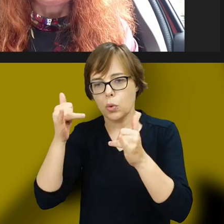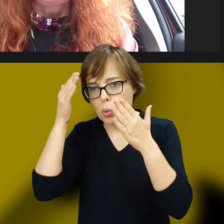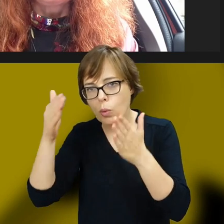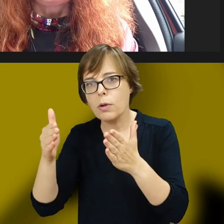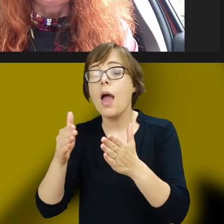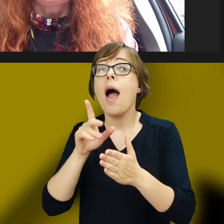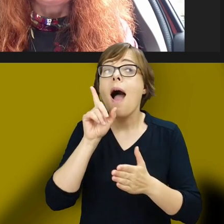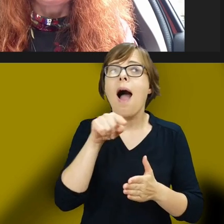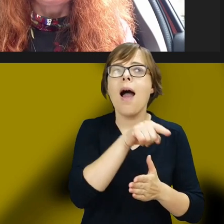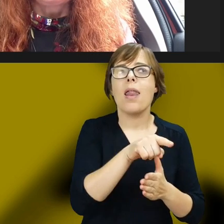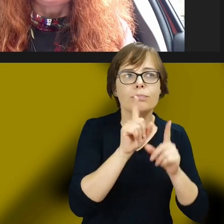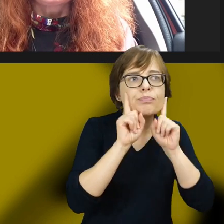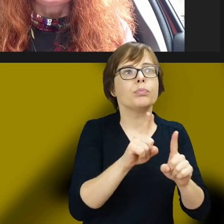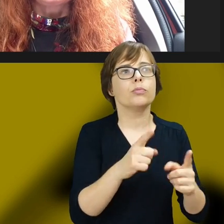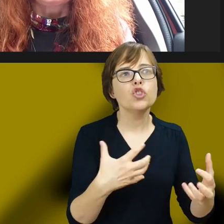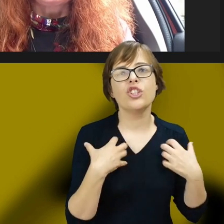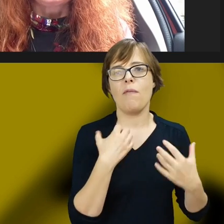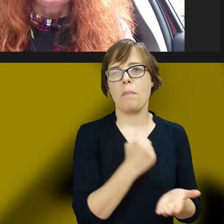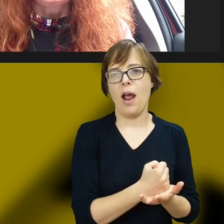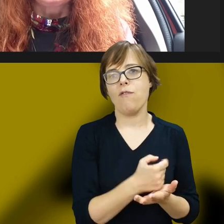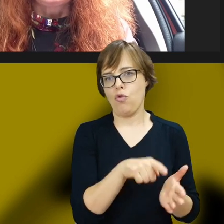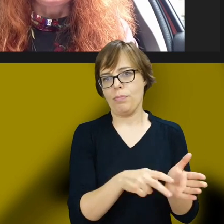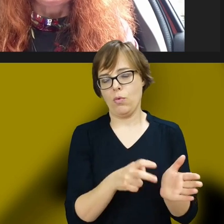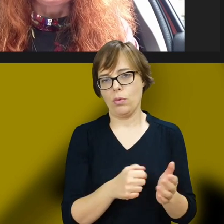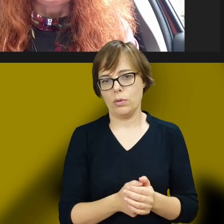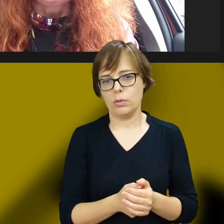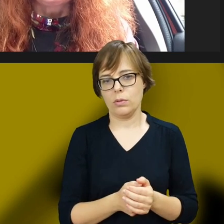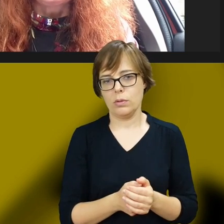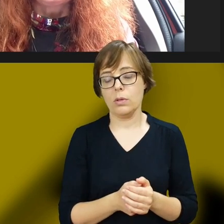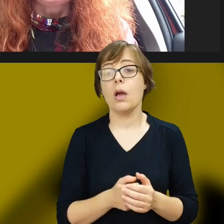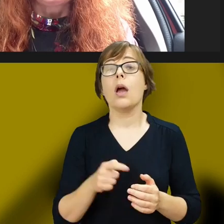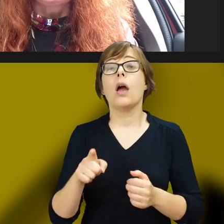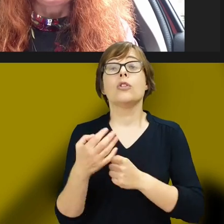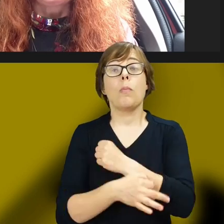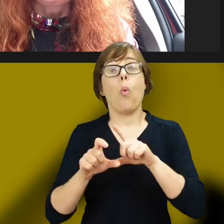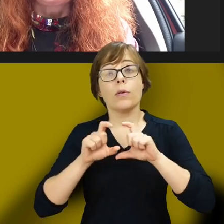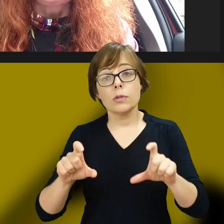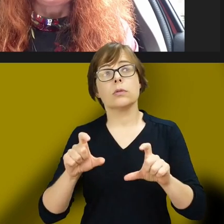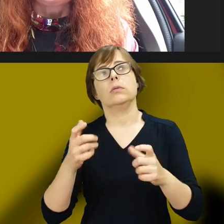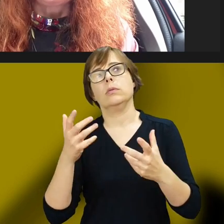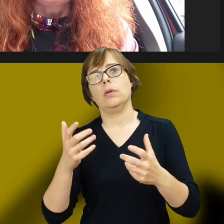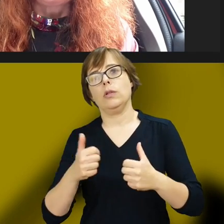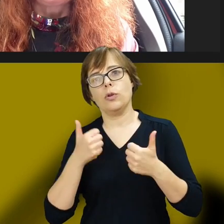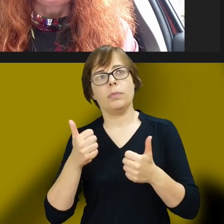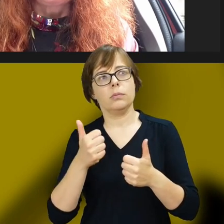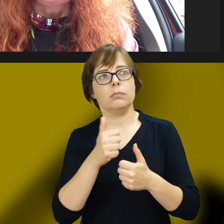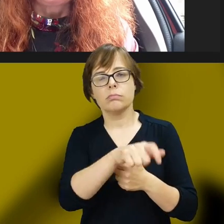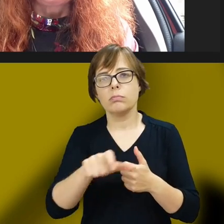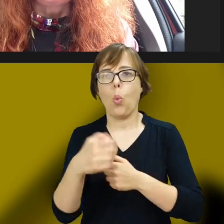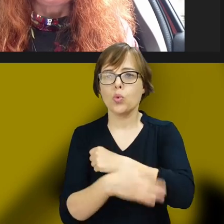na uniwersytetach młodych prawników, dziennikarzy miało sens, potrzebny jest głos państwa praktyki, państwa pokolenia,